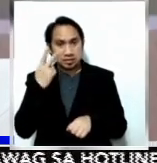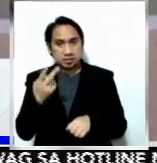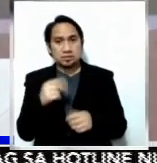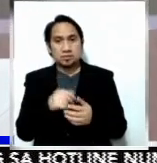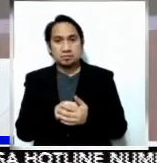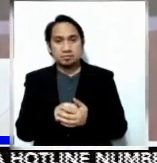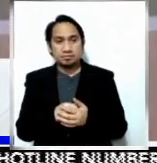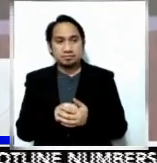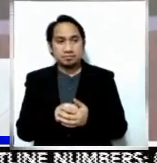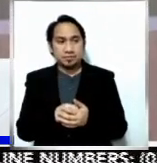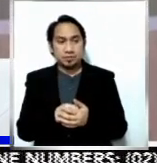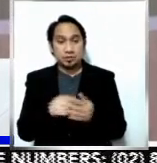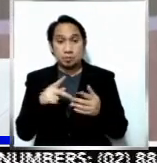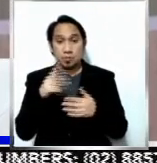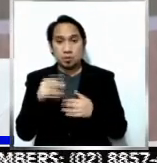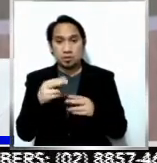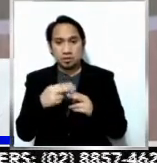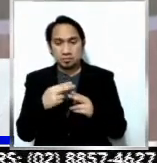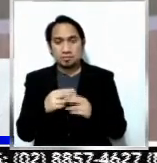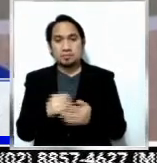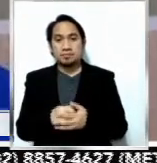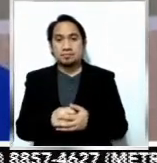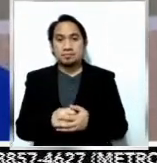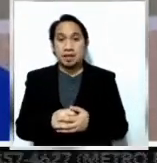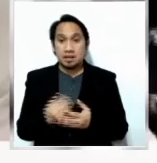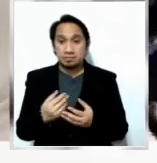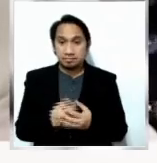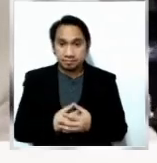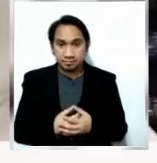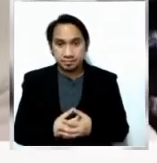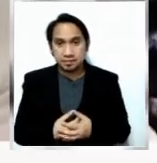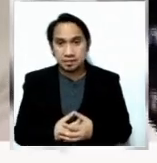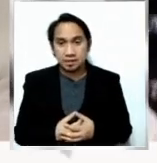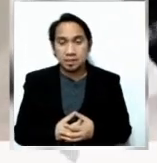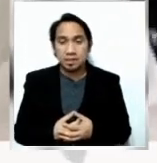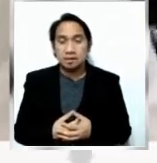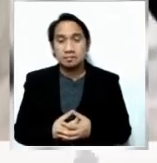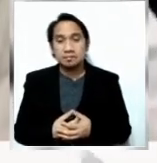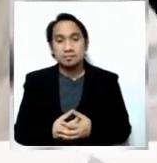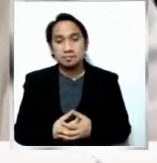Lars Santiago updated sa showbiz happening.